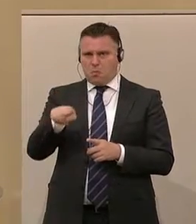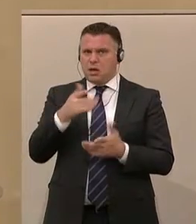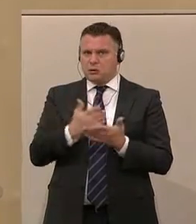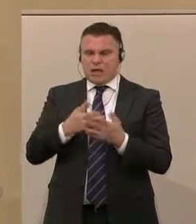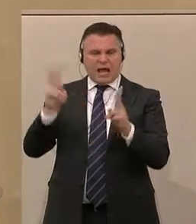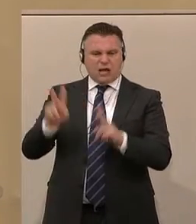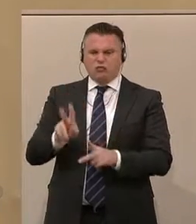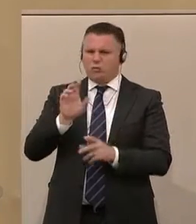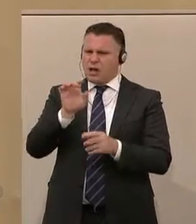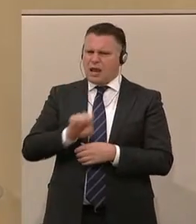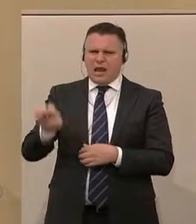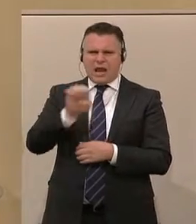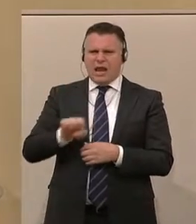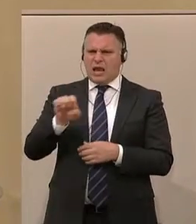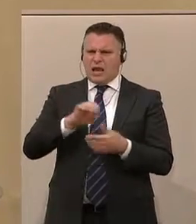nicht